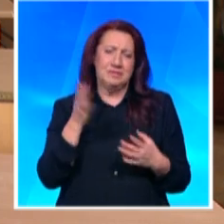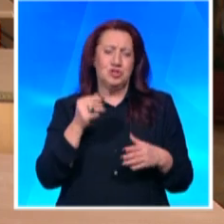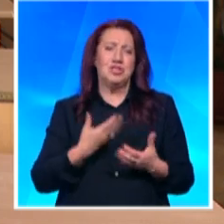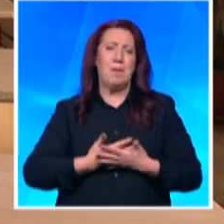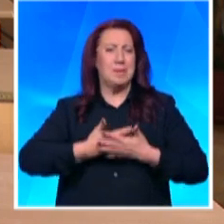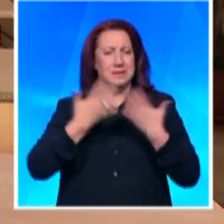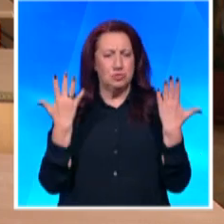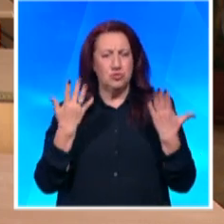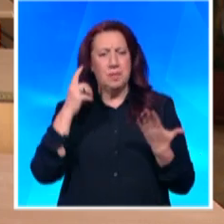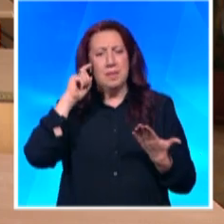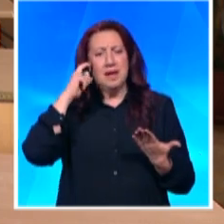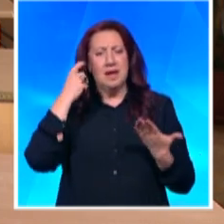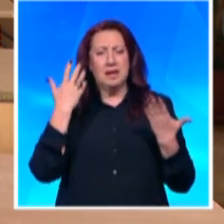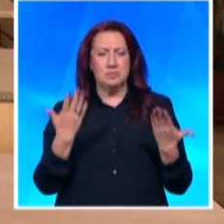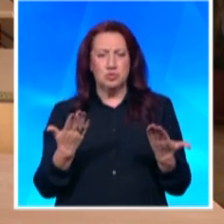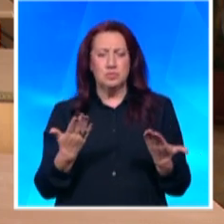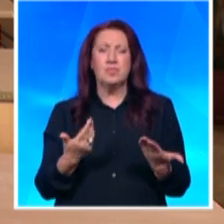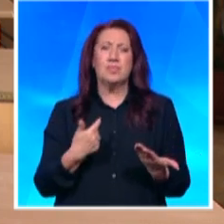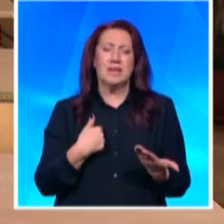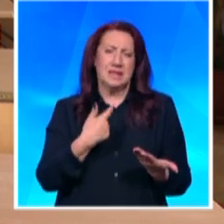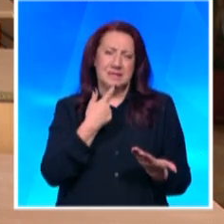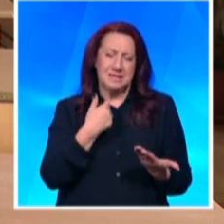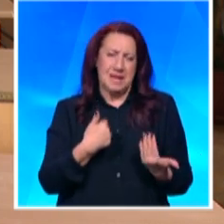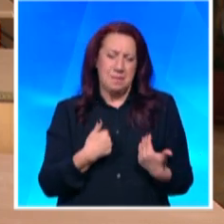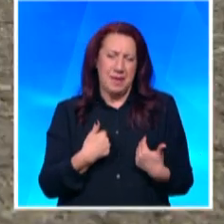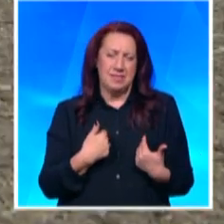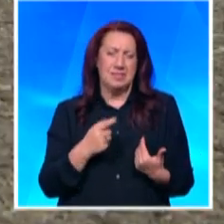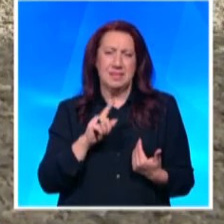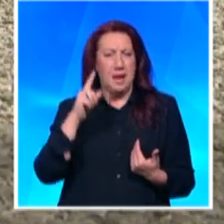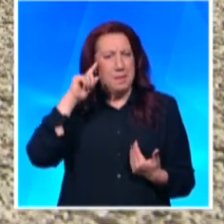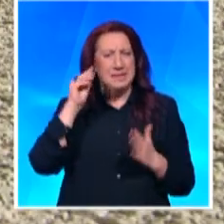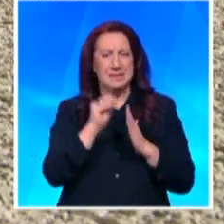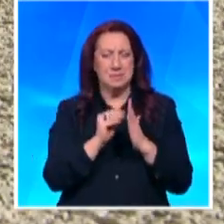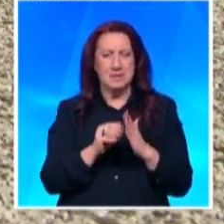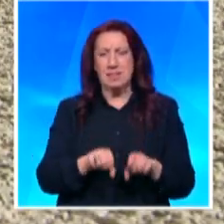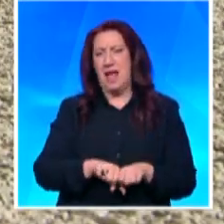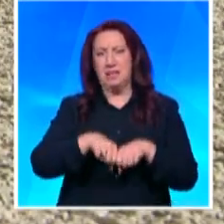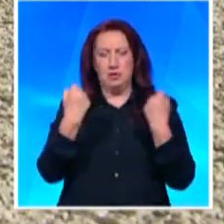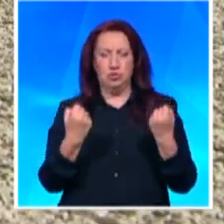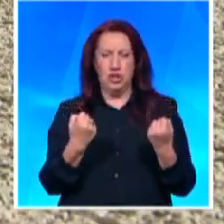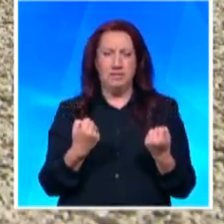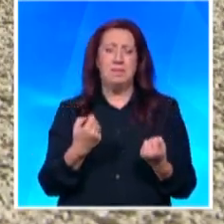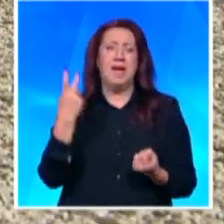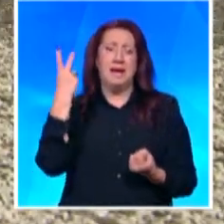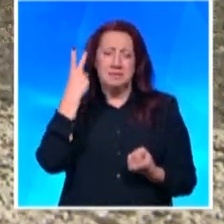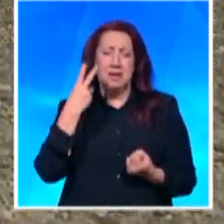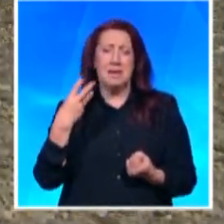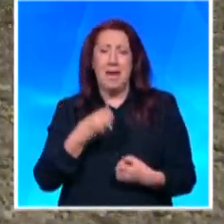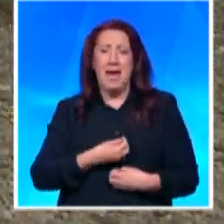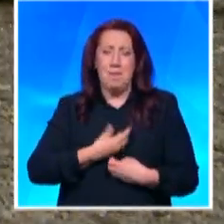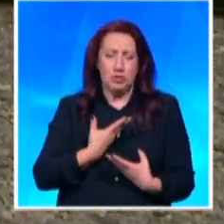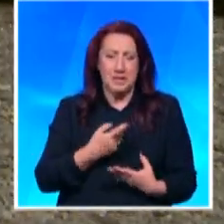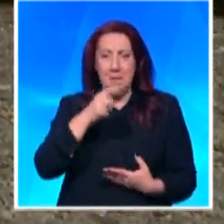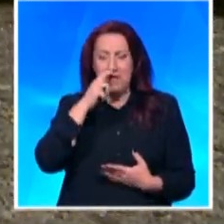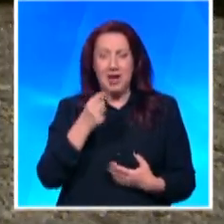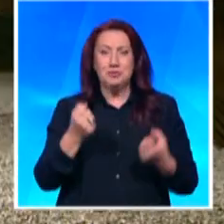Превишената скорост по кърната на продукцията за мен лично това е глупо и е безсмислено. Да, разбирам емоцията, но за мен е много по-важно това да стигнем с живи здрави до бала,